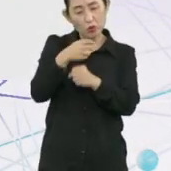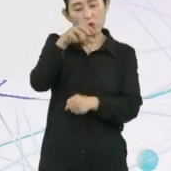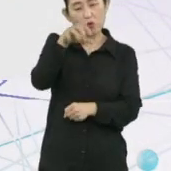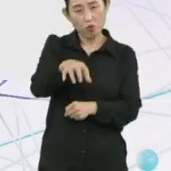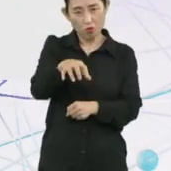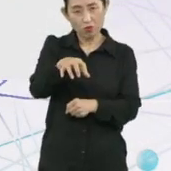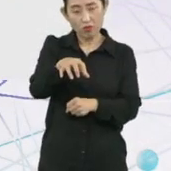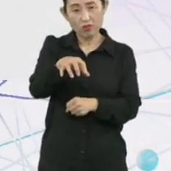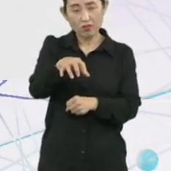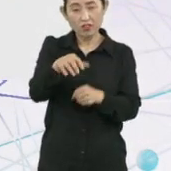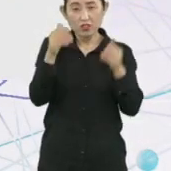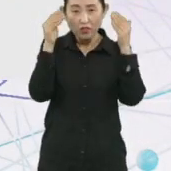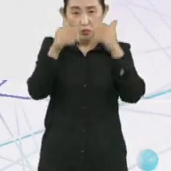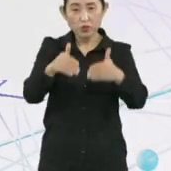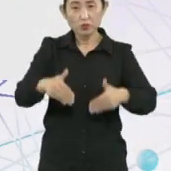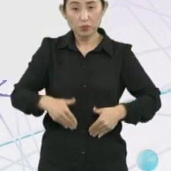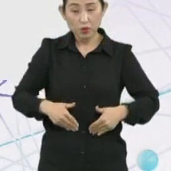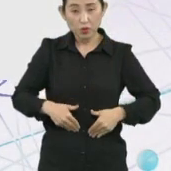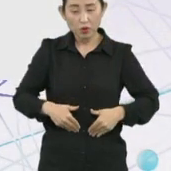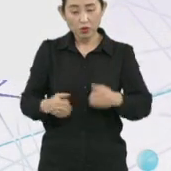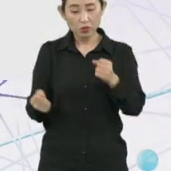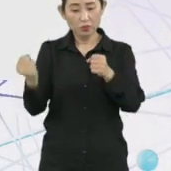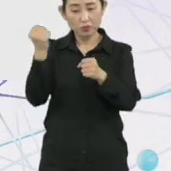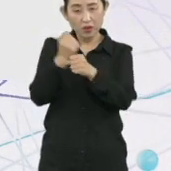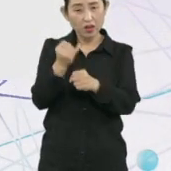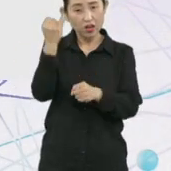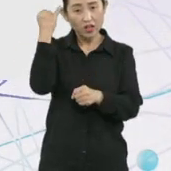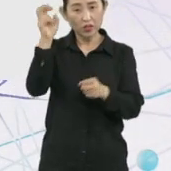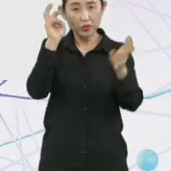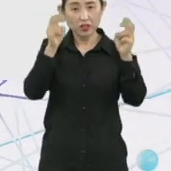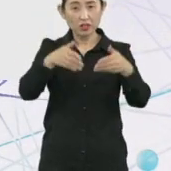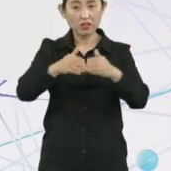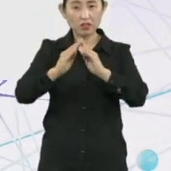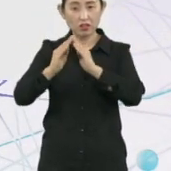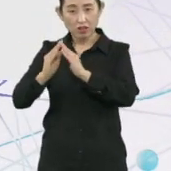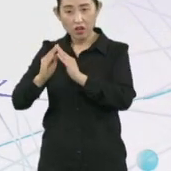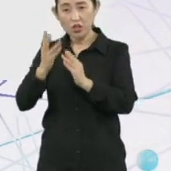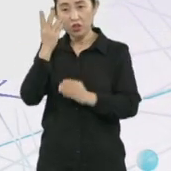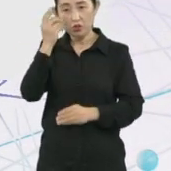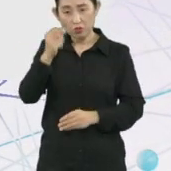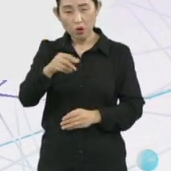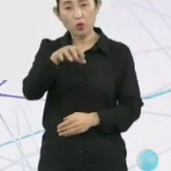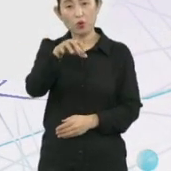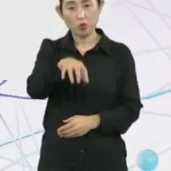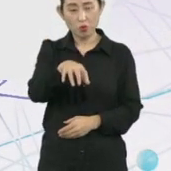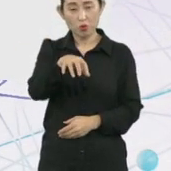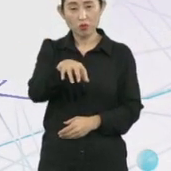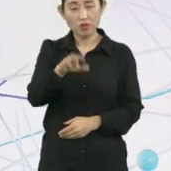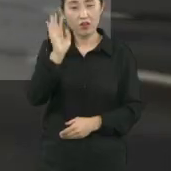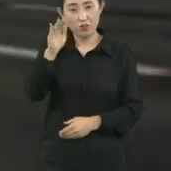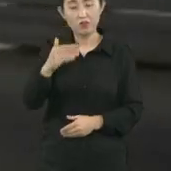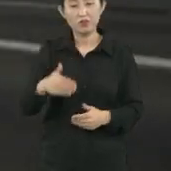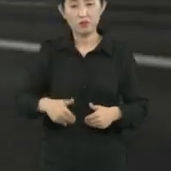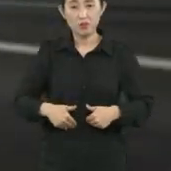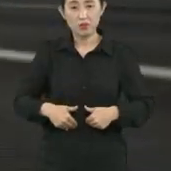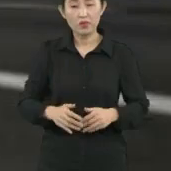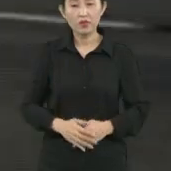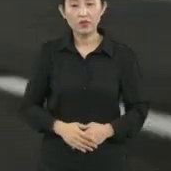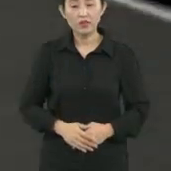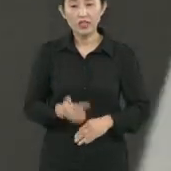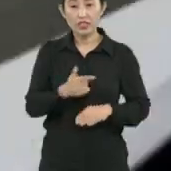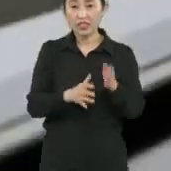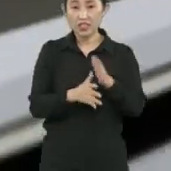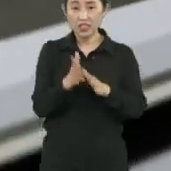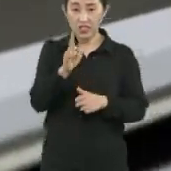되고 벤처나 창업이 용이한 그런 테스트베드 역할도 해야 된다고 생각합니다. 또